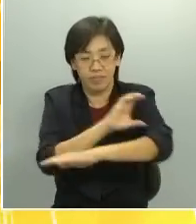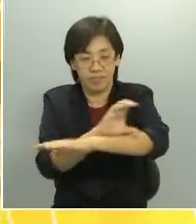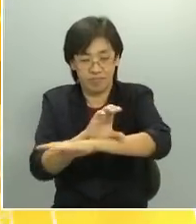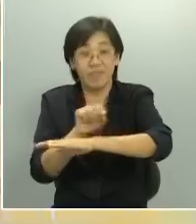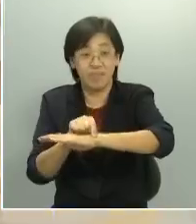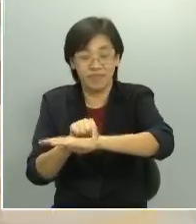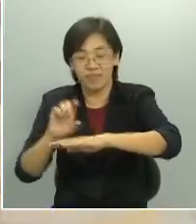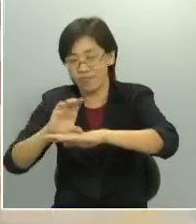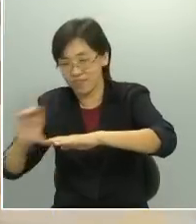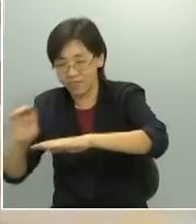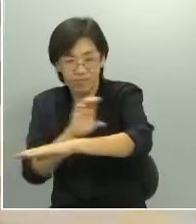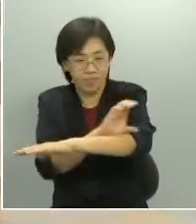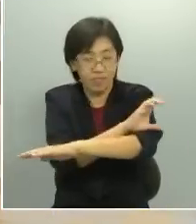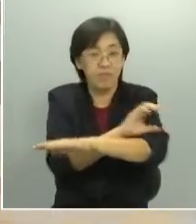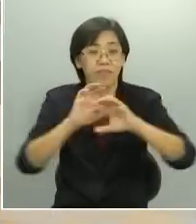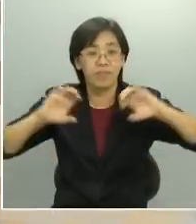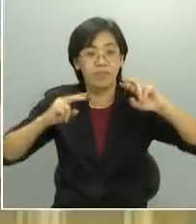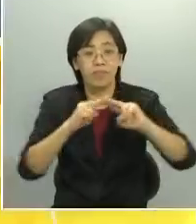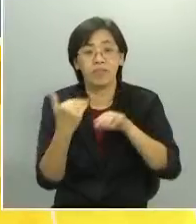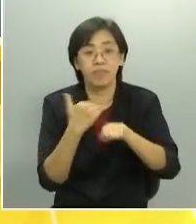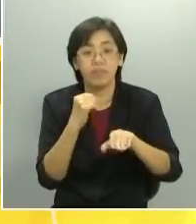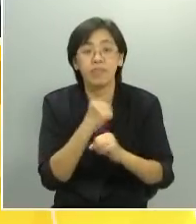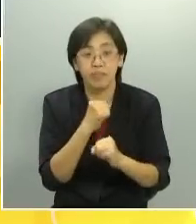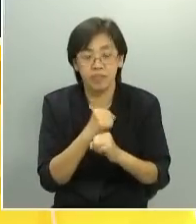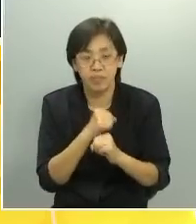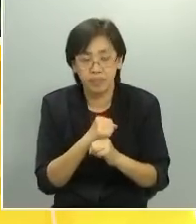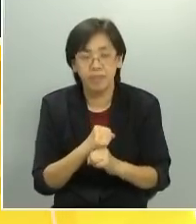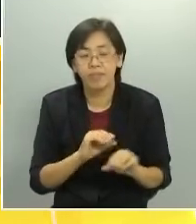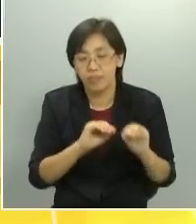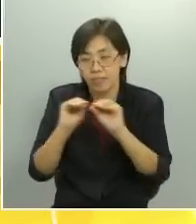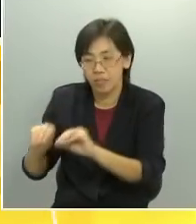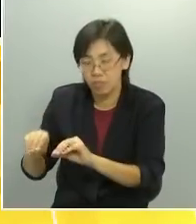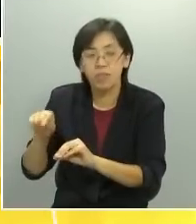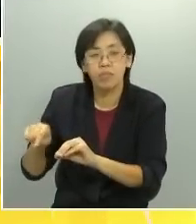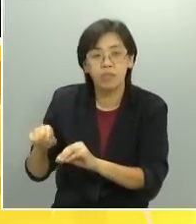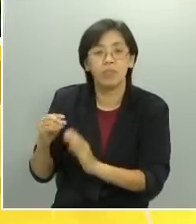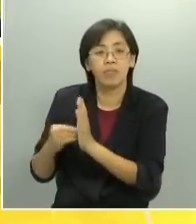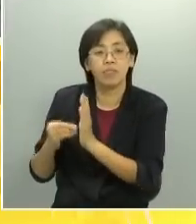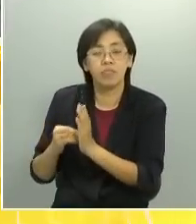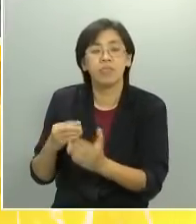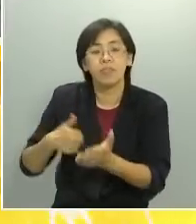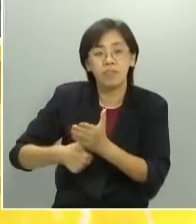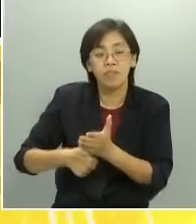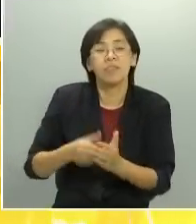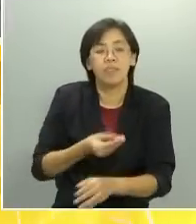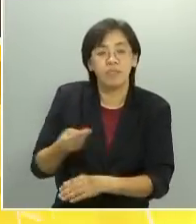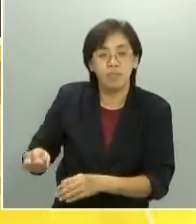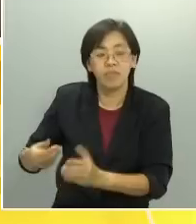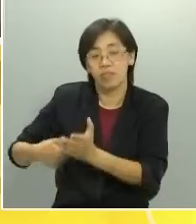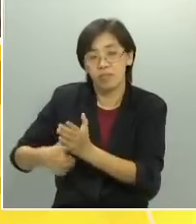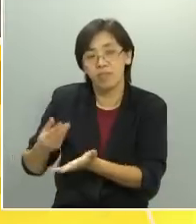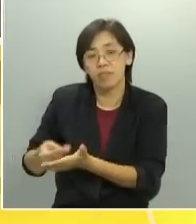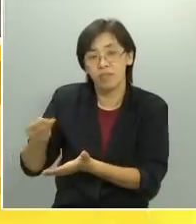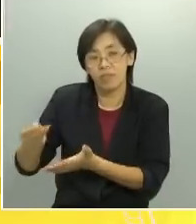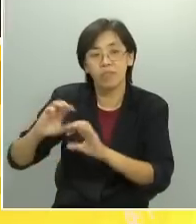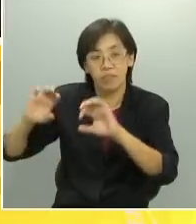ยมันเป็นรัฐบาลกระทรวงคมนาคมสร้าง ค่ะ แล้วโอนมาให้กทม.พร้อมกับหนี้แปลว่ากทม.เป็นหนี้ที่ต้องจ่ายรัฐ